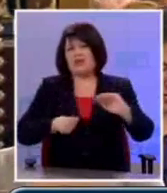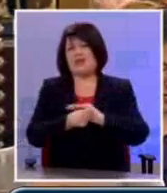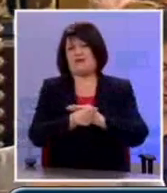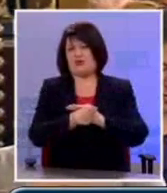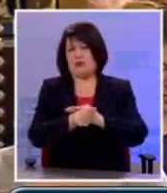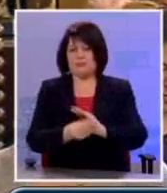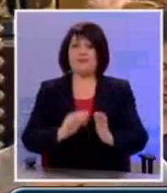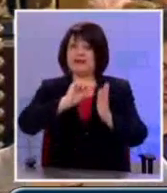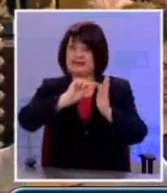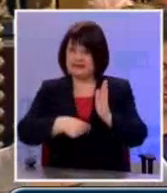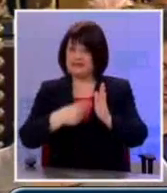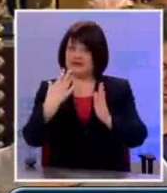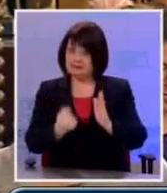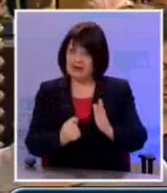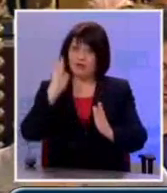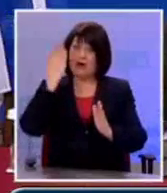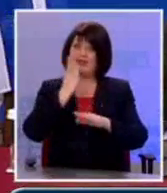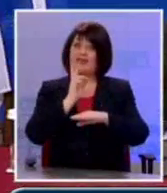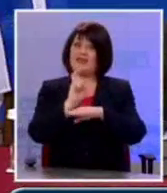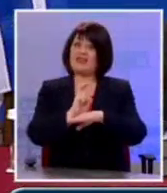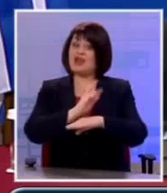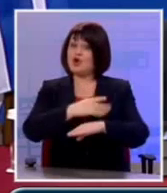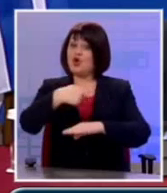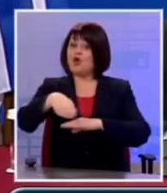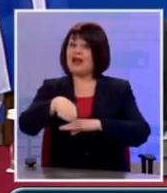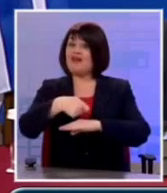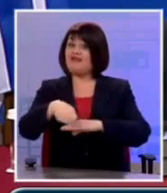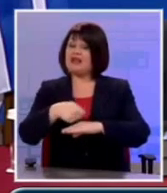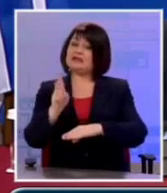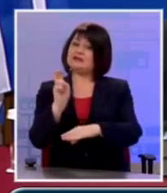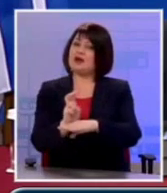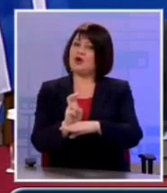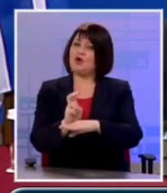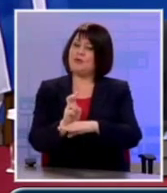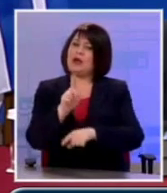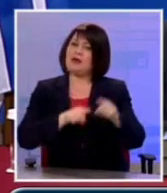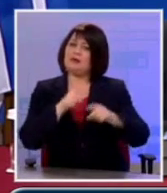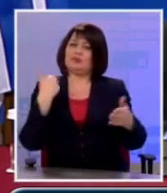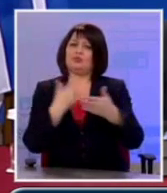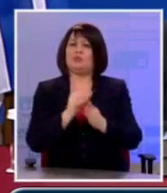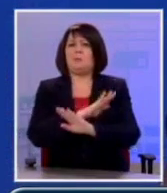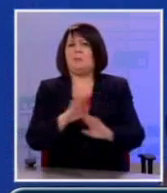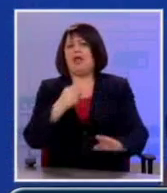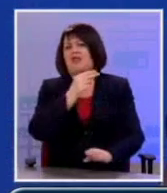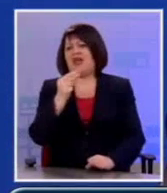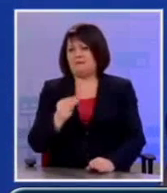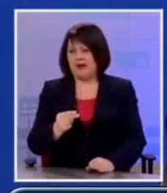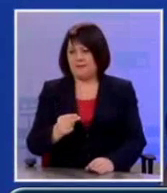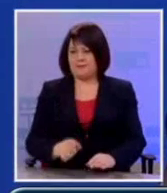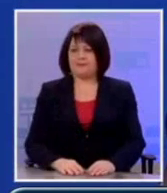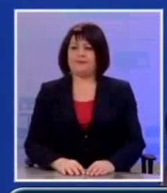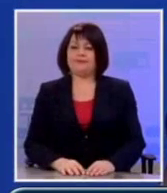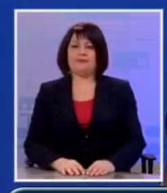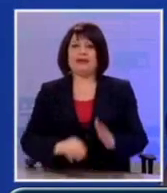αυτές υπάρχουν ανοιχτές δικογραφίες, αλλά ακόμα πολλές φορές και ολοκληρωμένες υποθέσεις. Στις